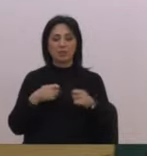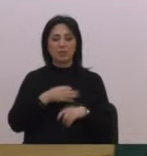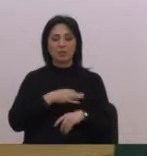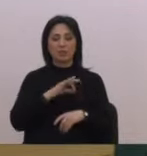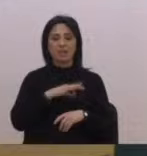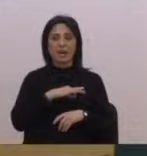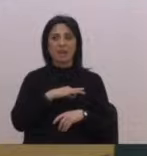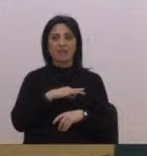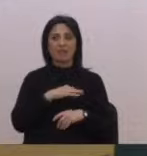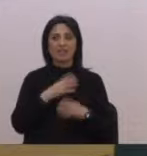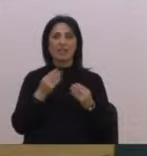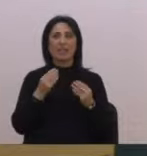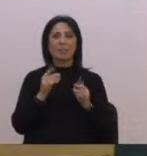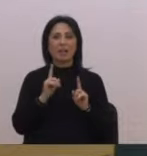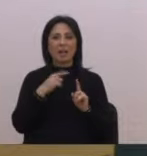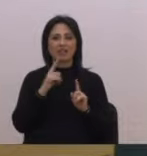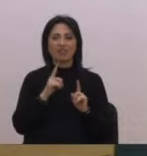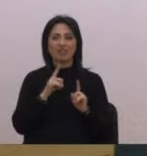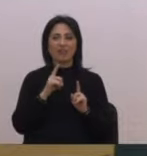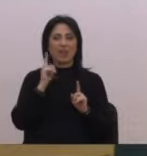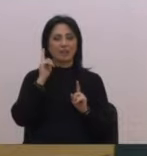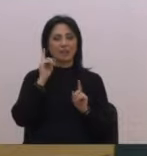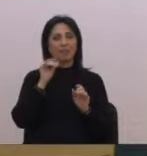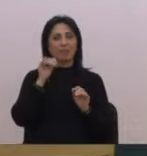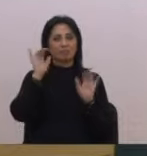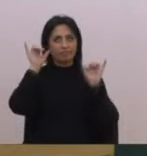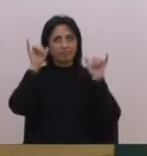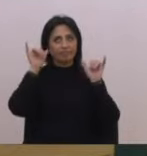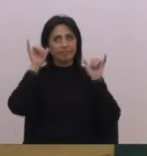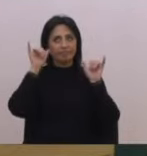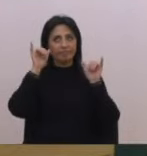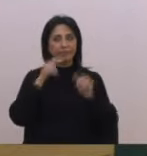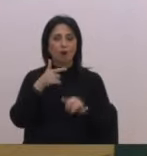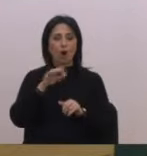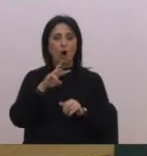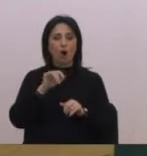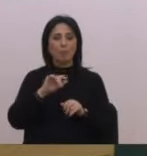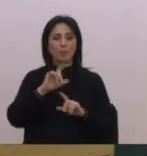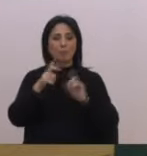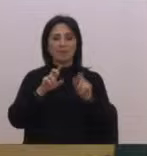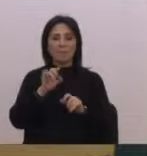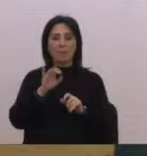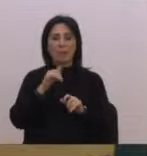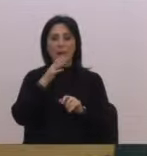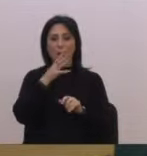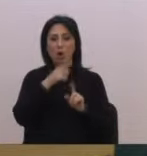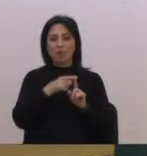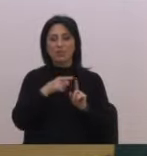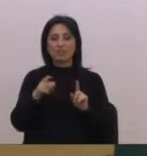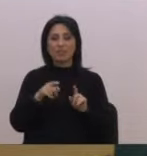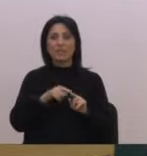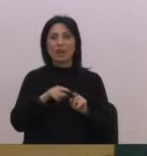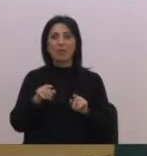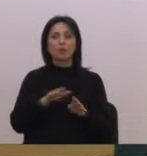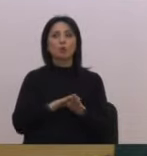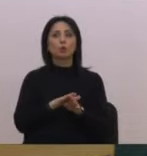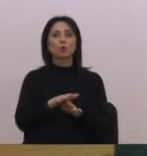agentos, rbila drum tu ai tacruebit. Comisul tătă, Bahmaroț, Bolot, Levis, Kamalova și